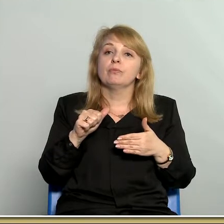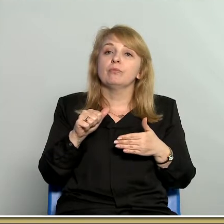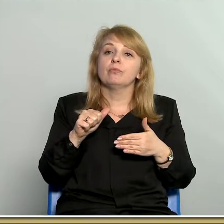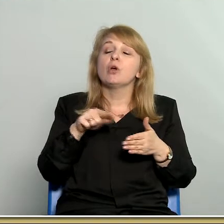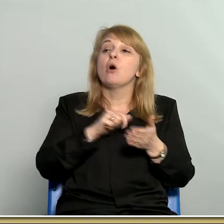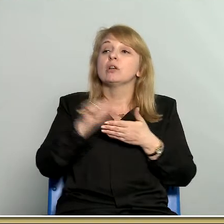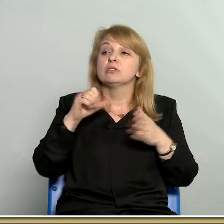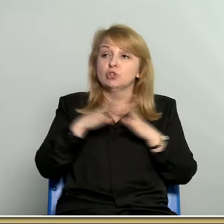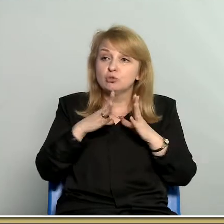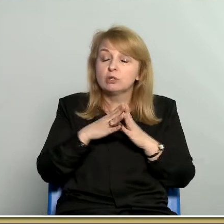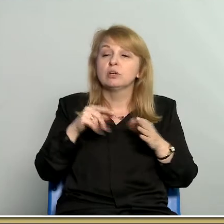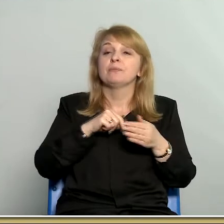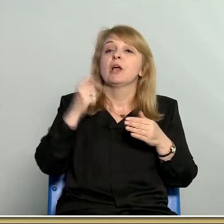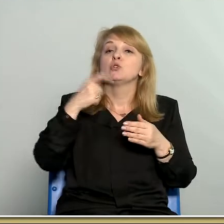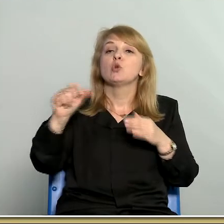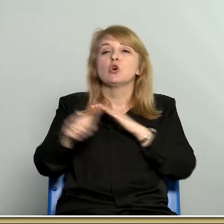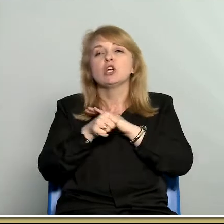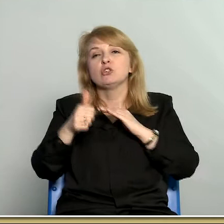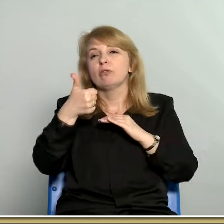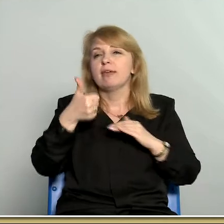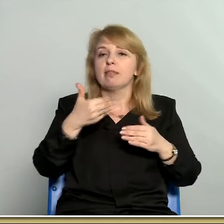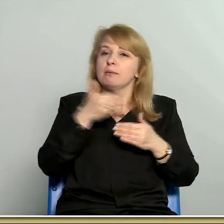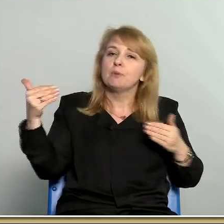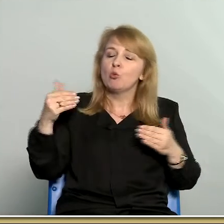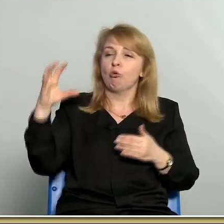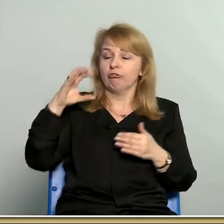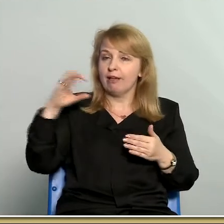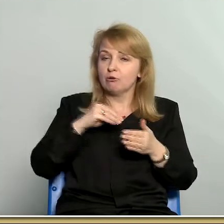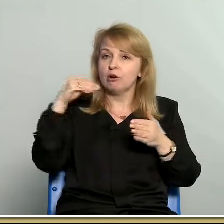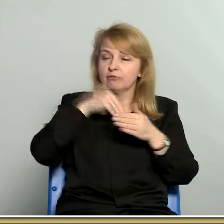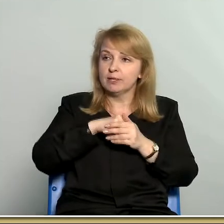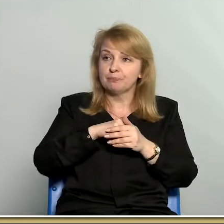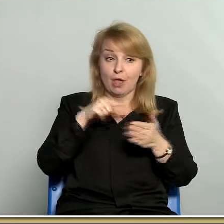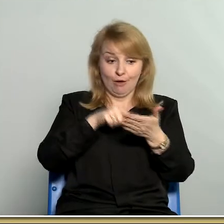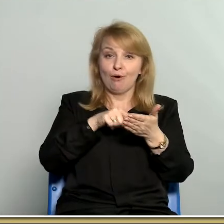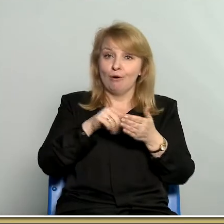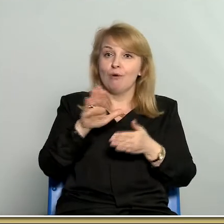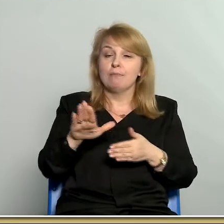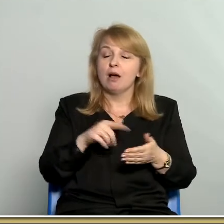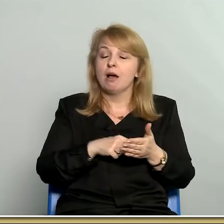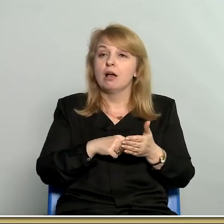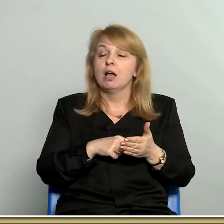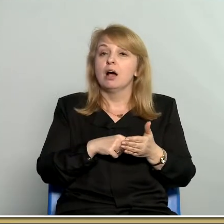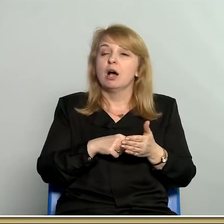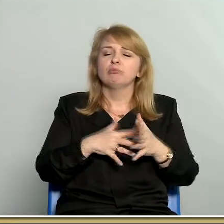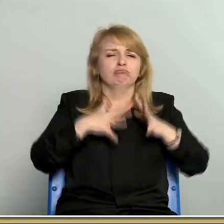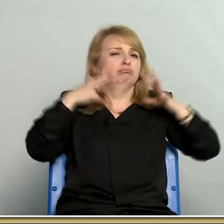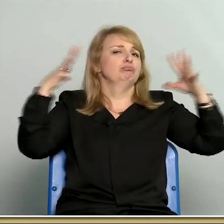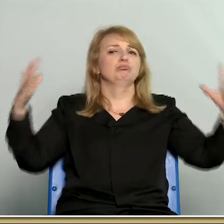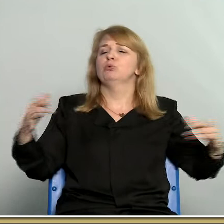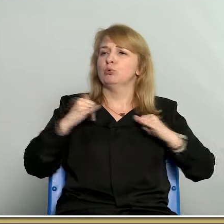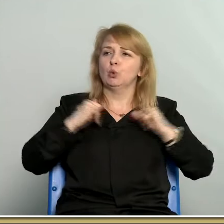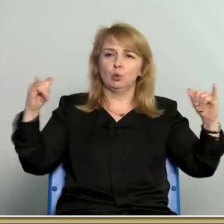dziesiąta, 161 milionów euro. I tutaj mamy szeroką gamę